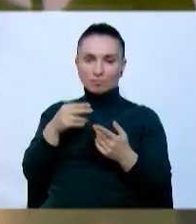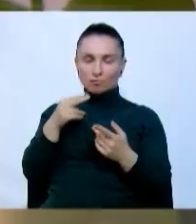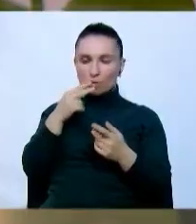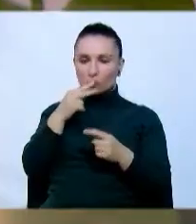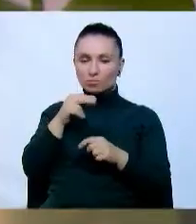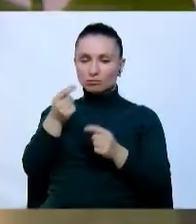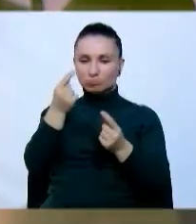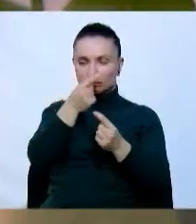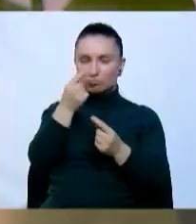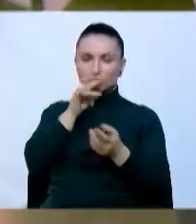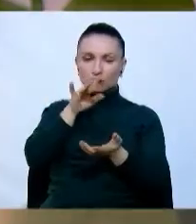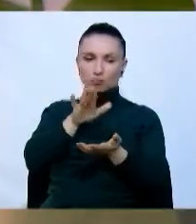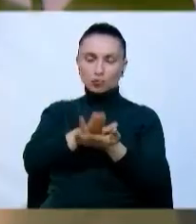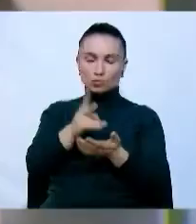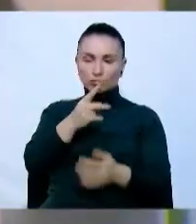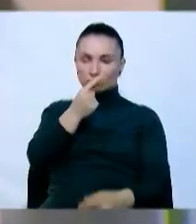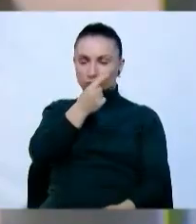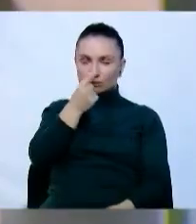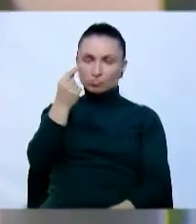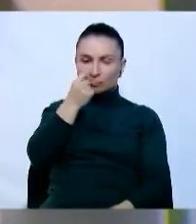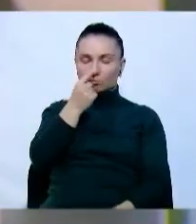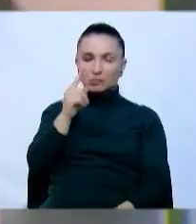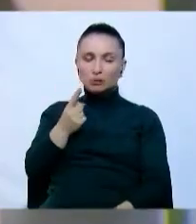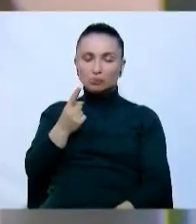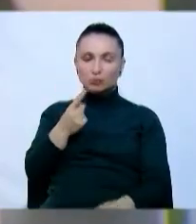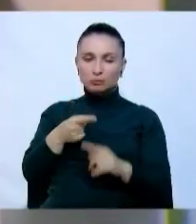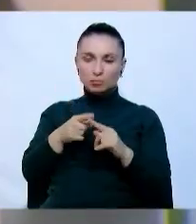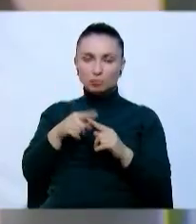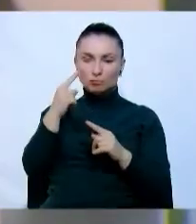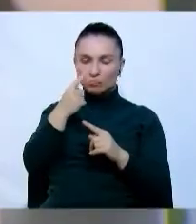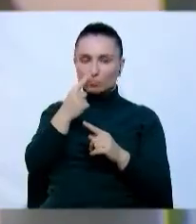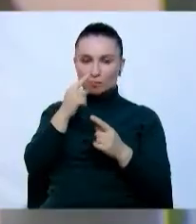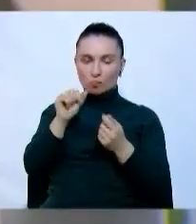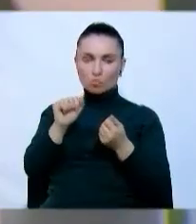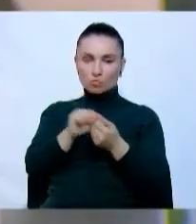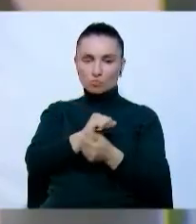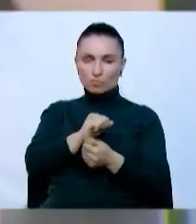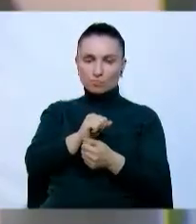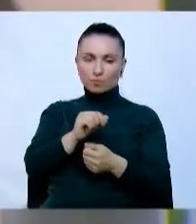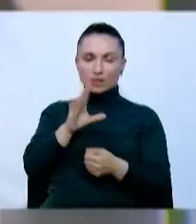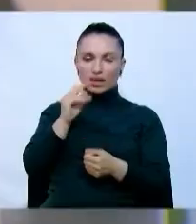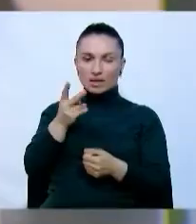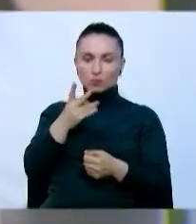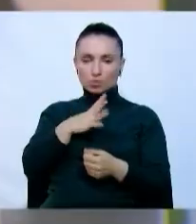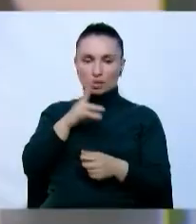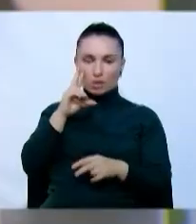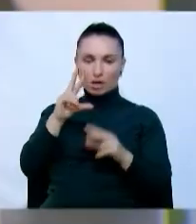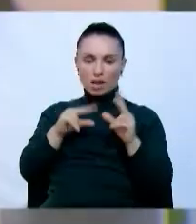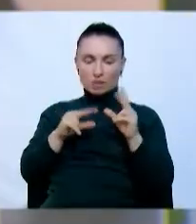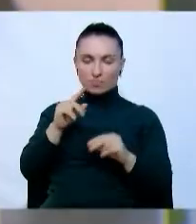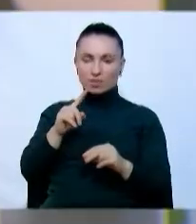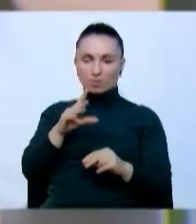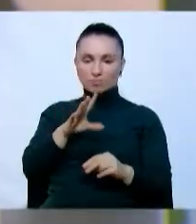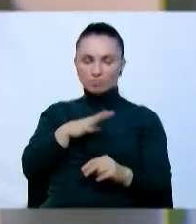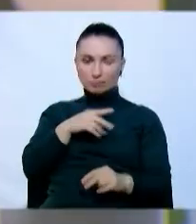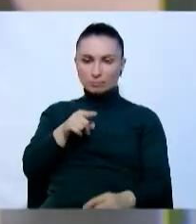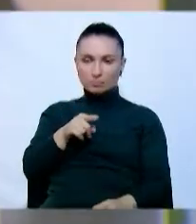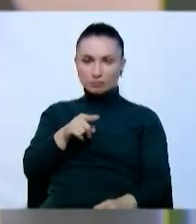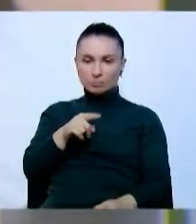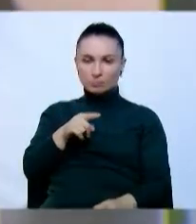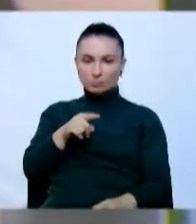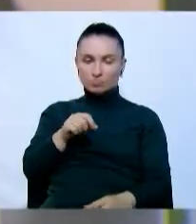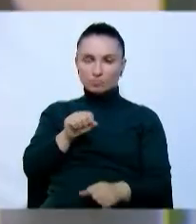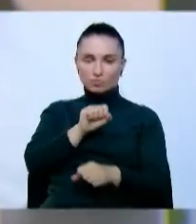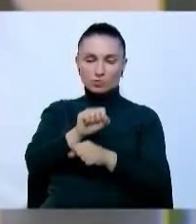მოიხსნან. მათ მუდმივად უნდა ეწოთონ ეს პრეპარატები, იმიტომ რომ და ამავე დროს ის რისკი გაითვალისწინოთ, რადგან ის ამის მოხსნა